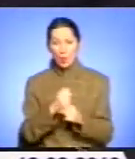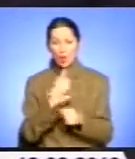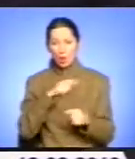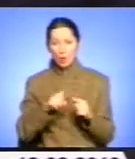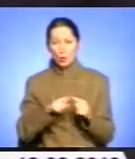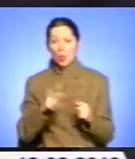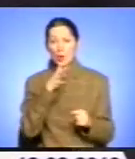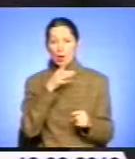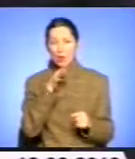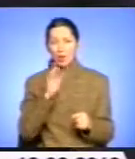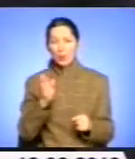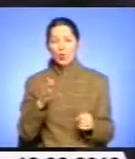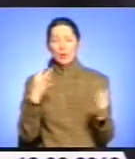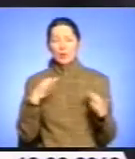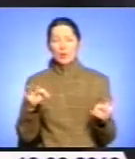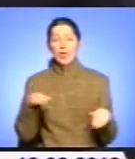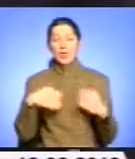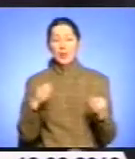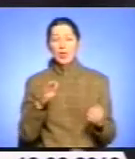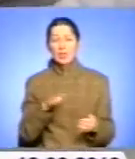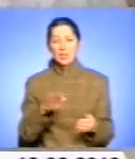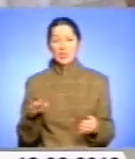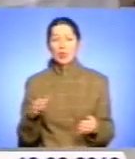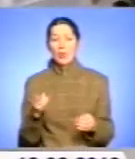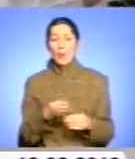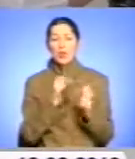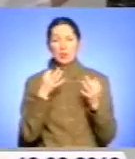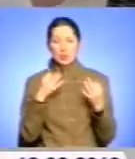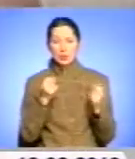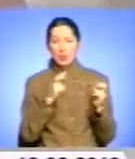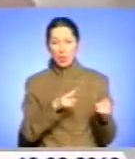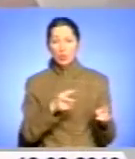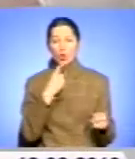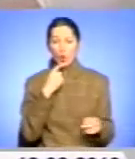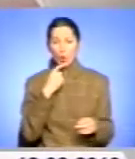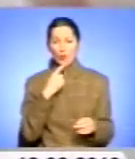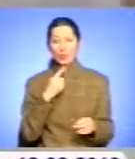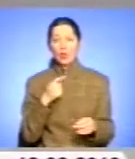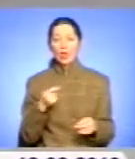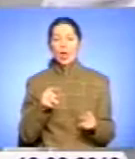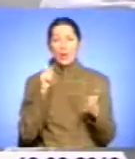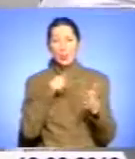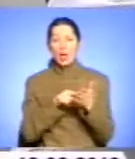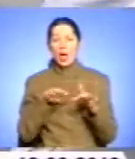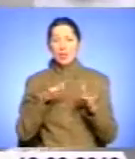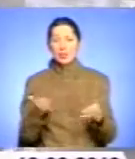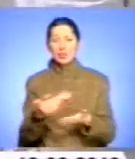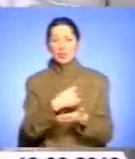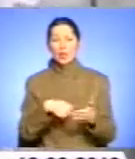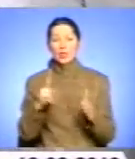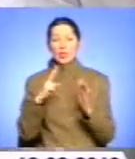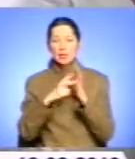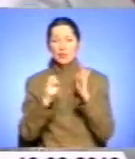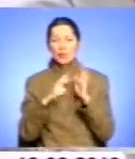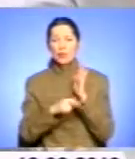сможет позволять давать детям здоровую, безопасную кровь. В планах ініціаторів акції зібрати цього року 790 тисяч гривень. Це дозволить